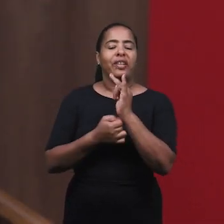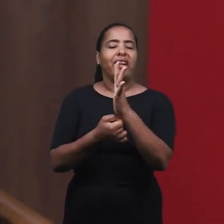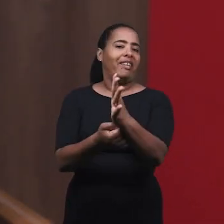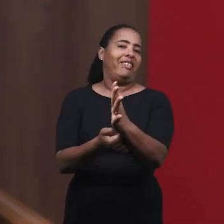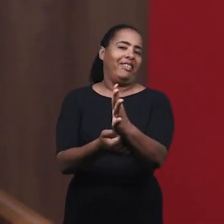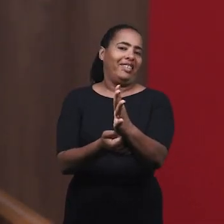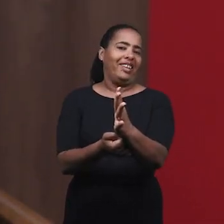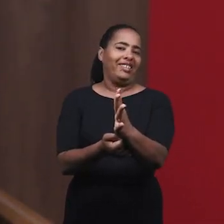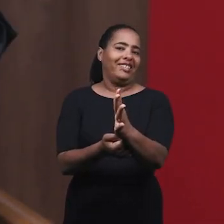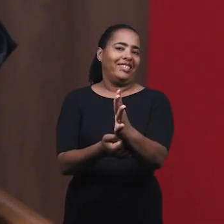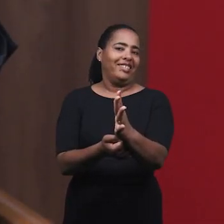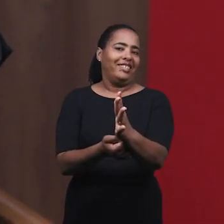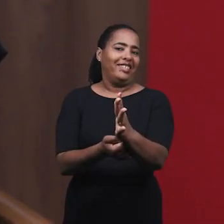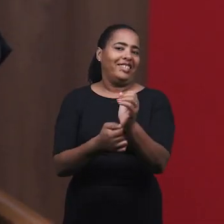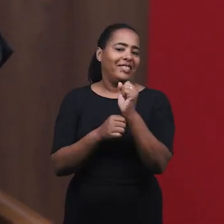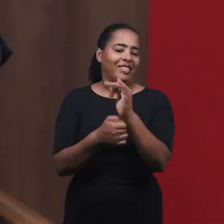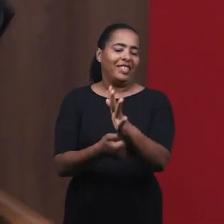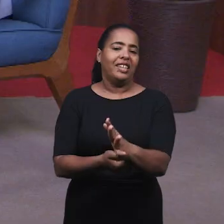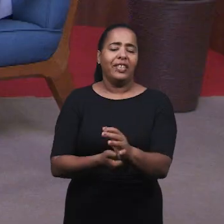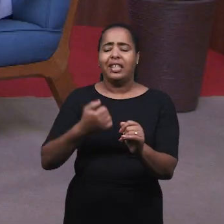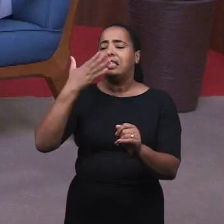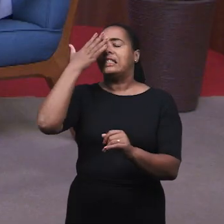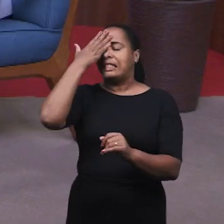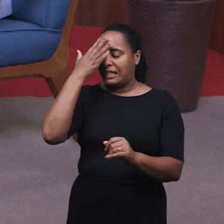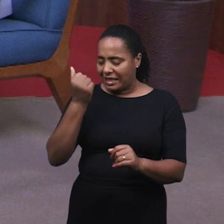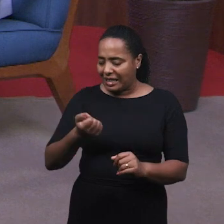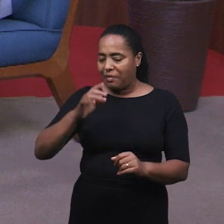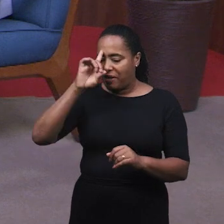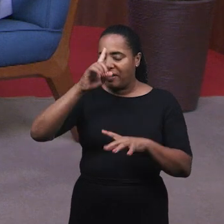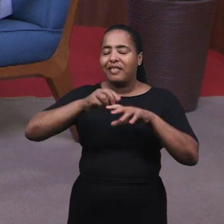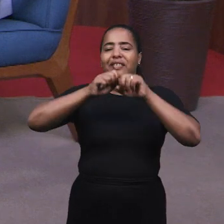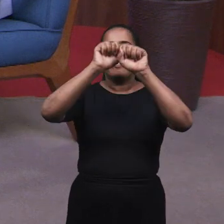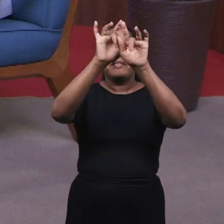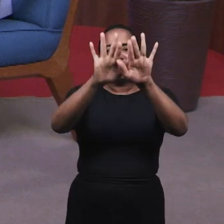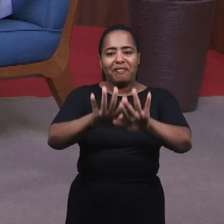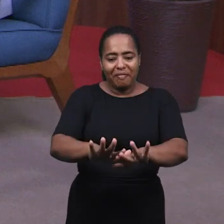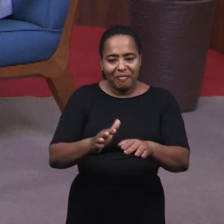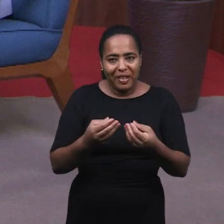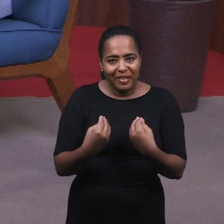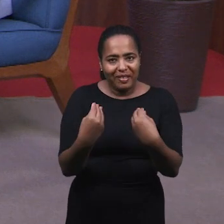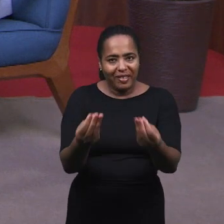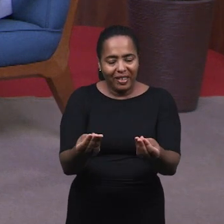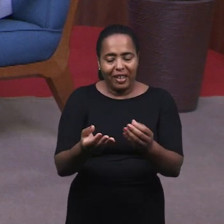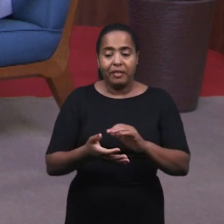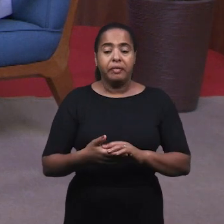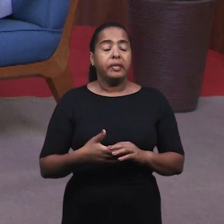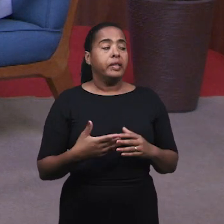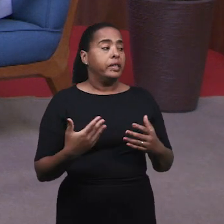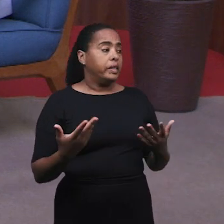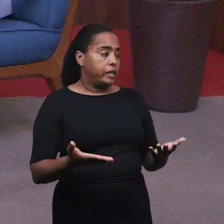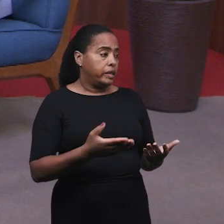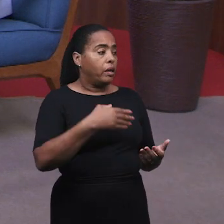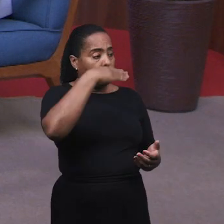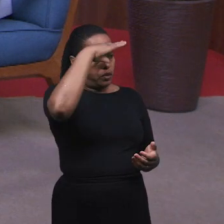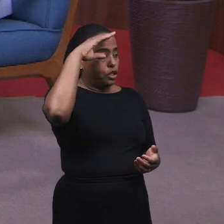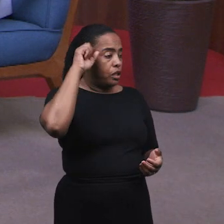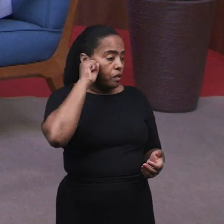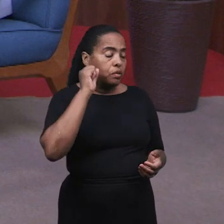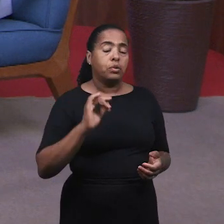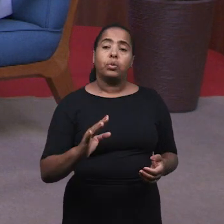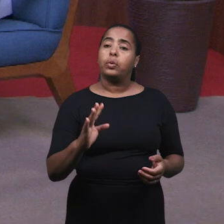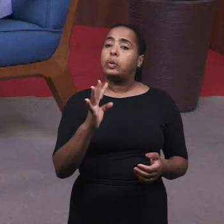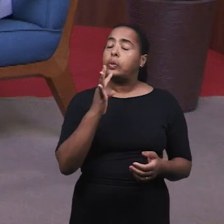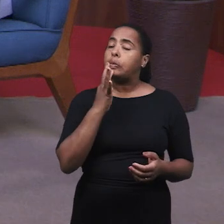en train d'être révélé. Donc notre peuple, il cherche la bénédiction, il sait que Dieu va bénir. Et cette connaissance,